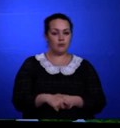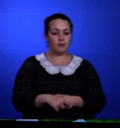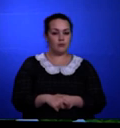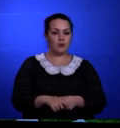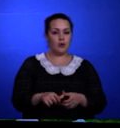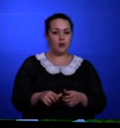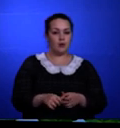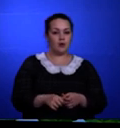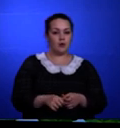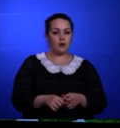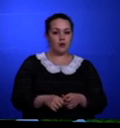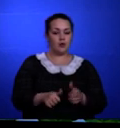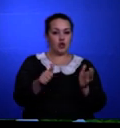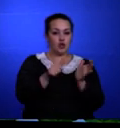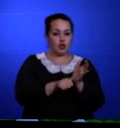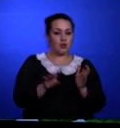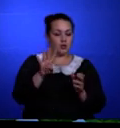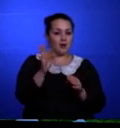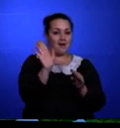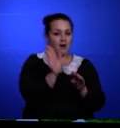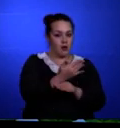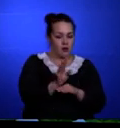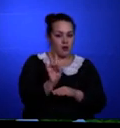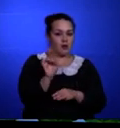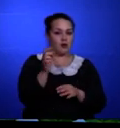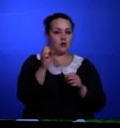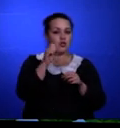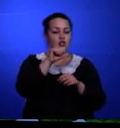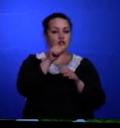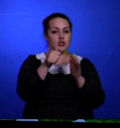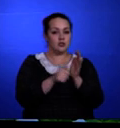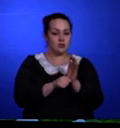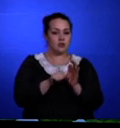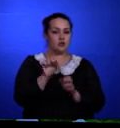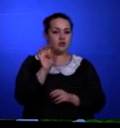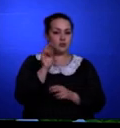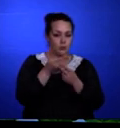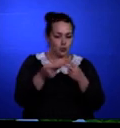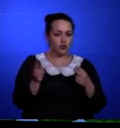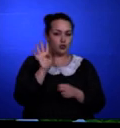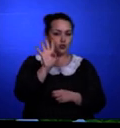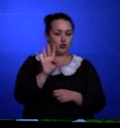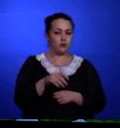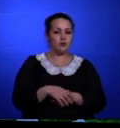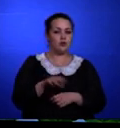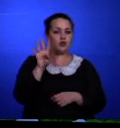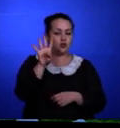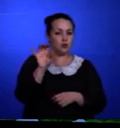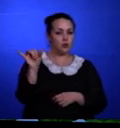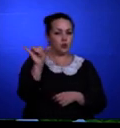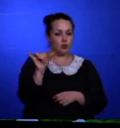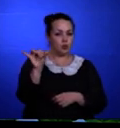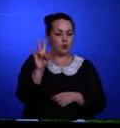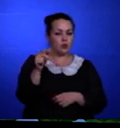64 разделить на 16 верно 4 4 умножить на